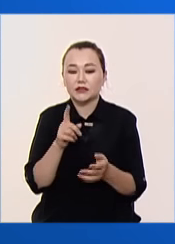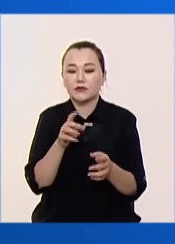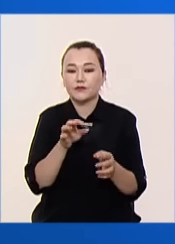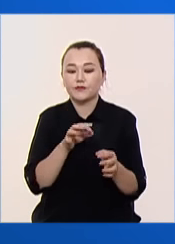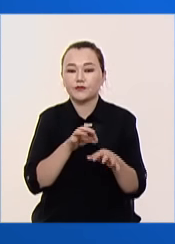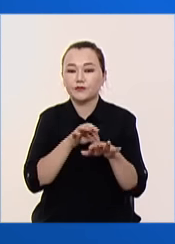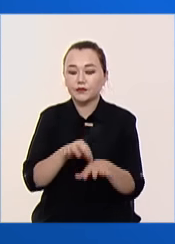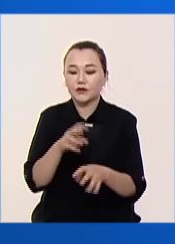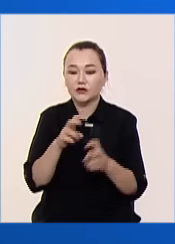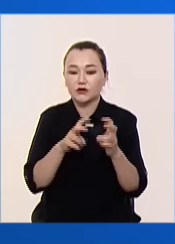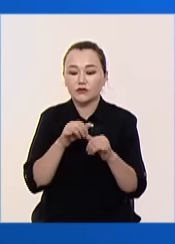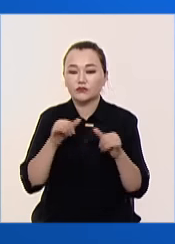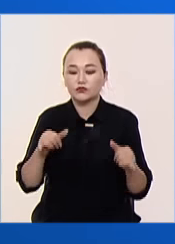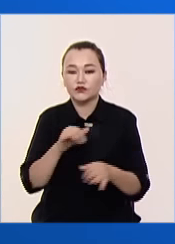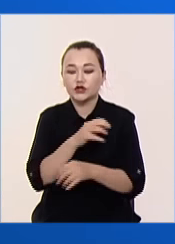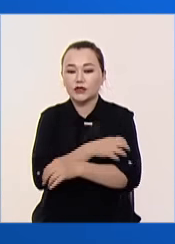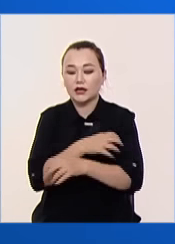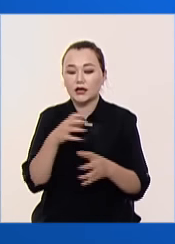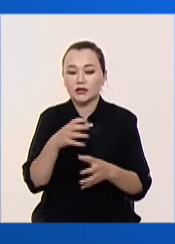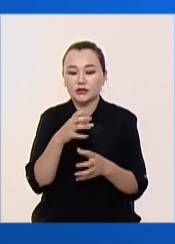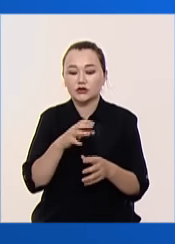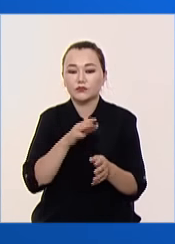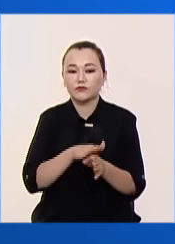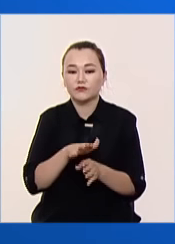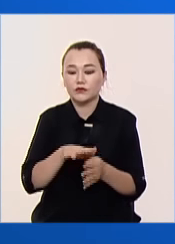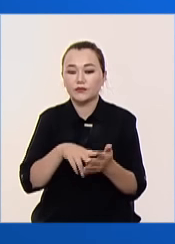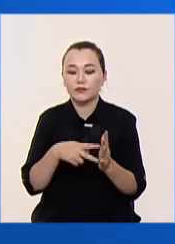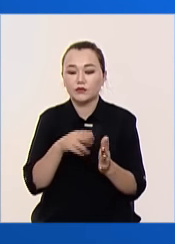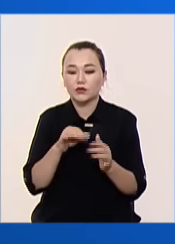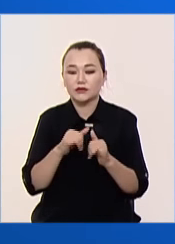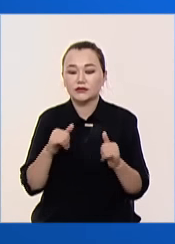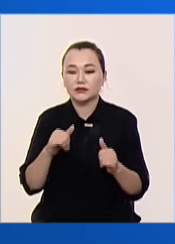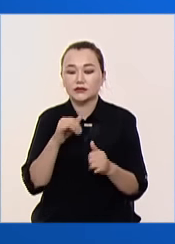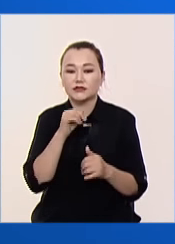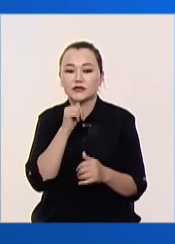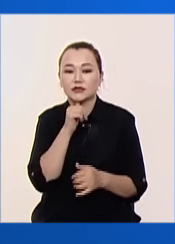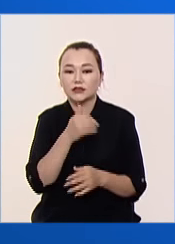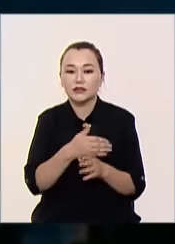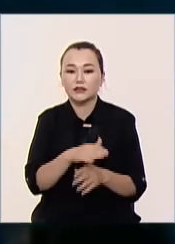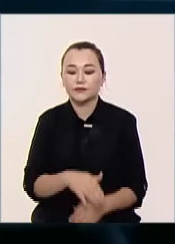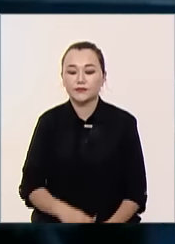модернизации заводов, увеличение мощностей хранения и четкому исполнению плана по развитию сахарной отрасли.